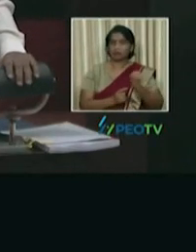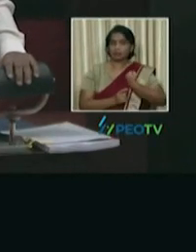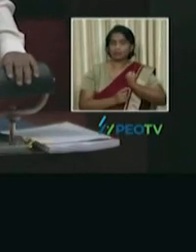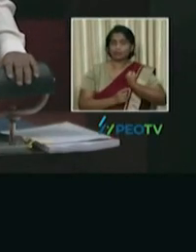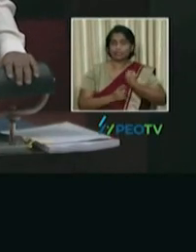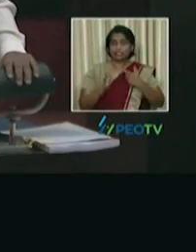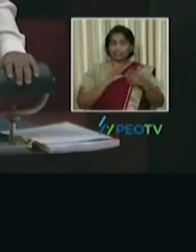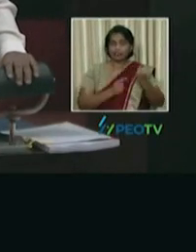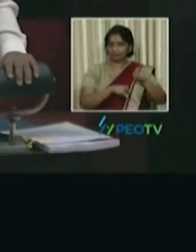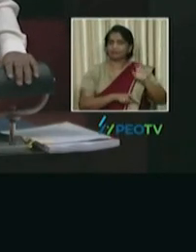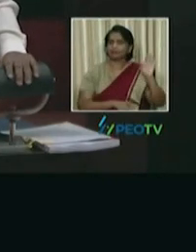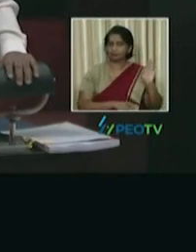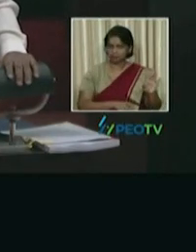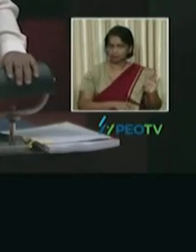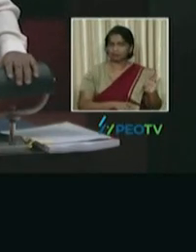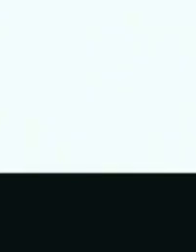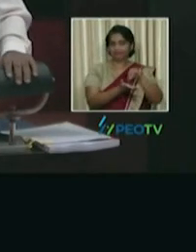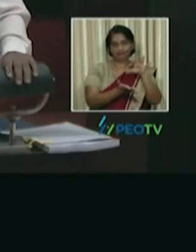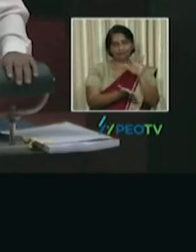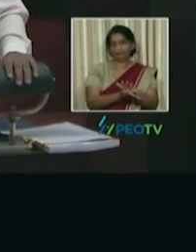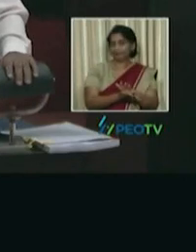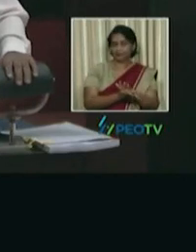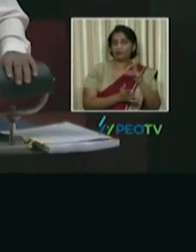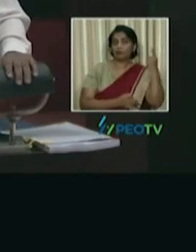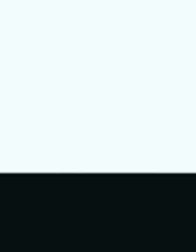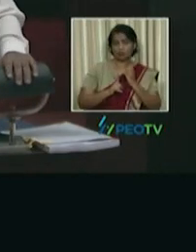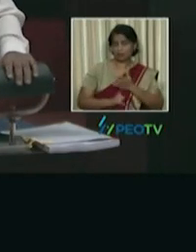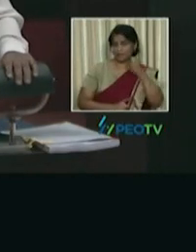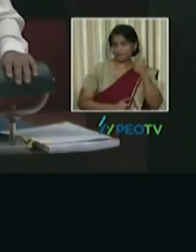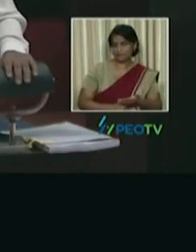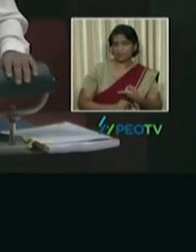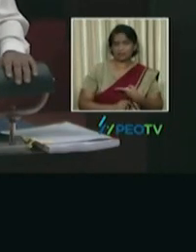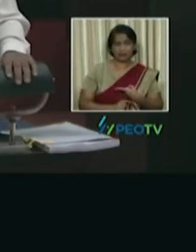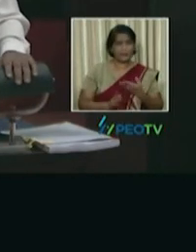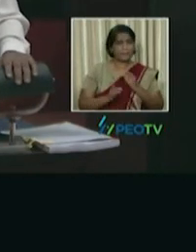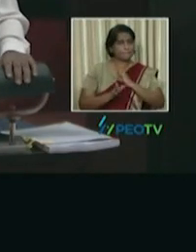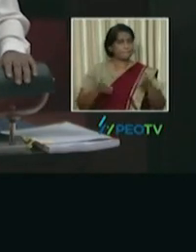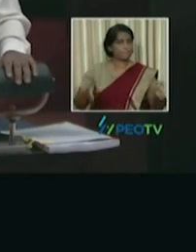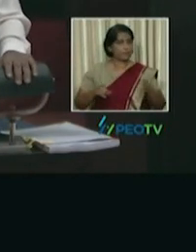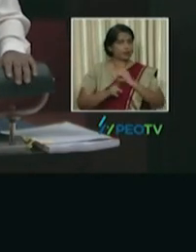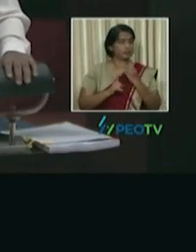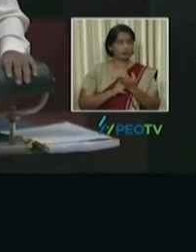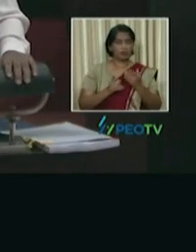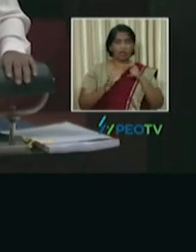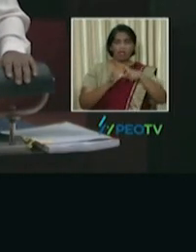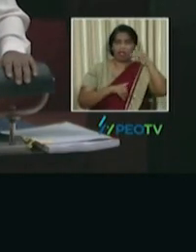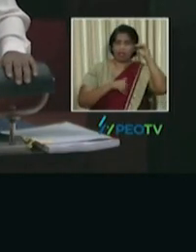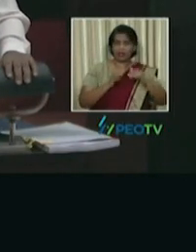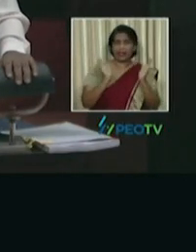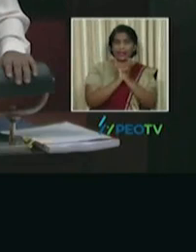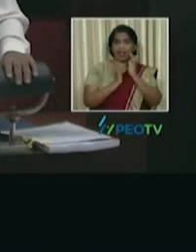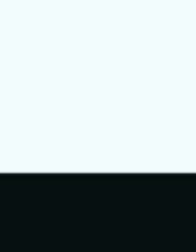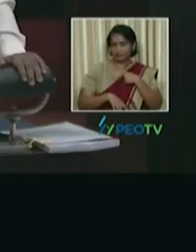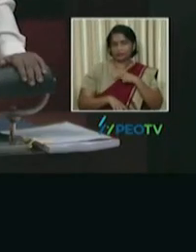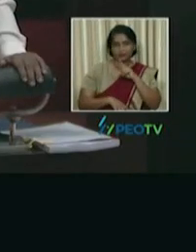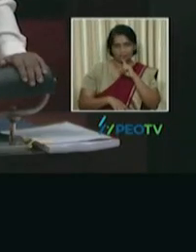ශේෂ්ත්‍රයේ නිලධාරීතුමන්ලට මාසිකව හෝ ගිහිලා ඉන්ස්පෙක් කරනවා. දැන් පෙරහැර සංස්කෘතියට සතුන් නඩු වෙනවයි කියලා කැලෑවින් අලියල්ලන්න